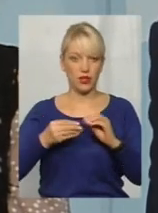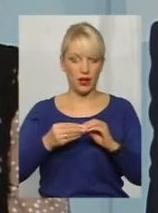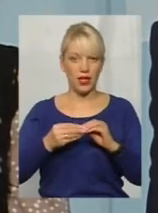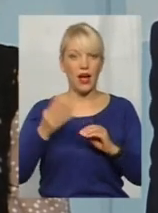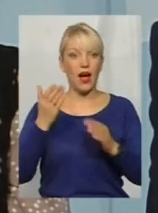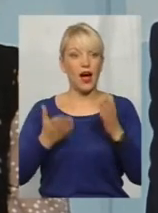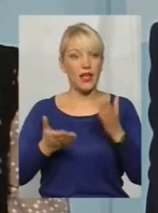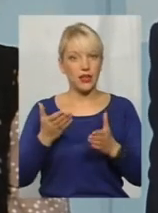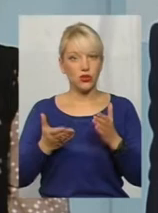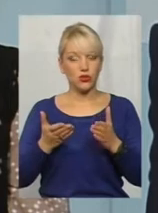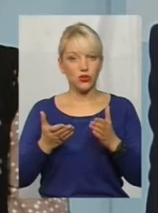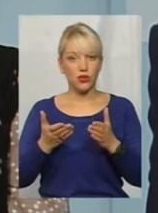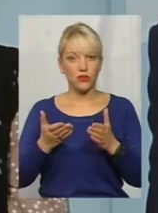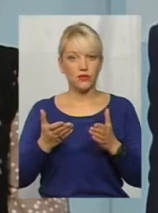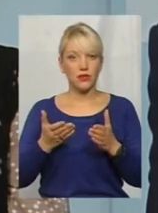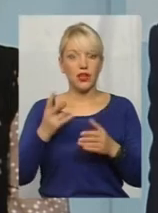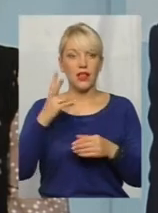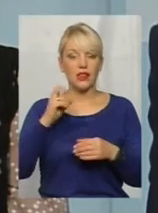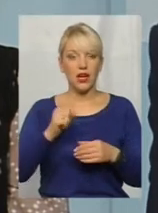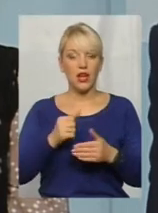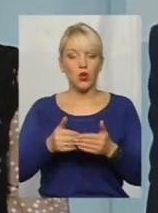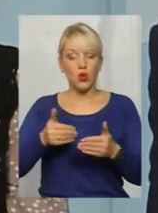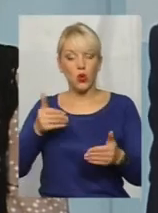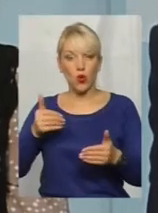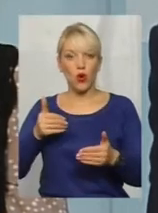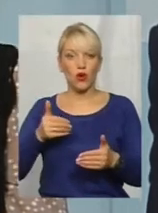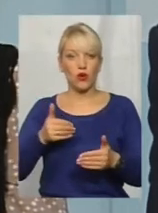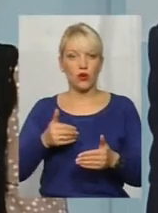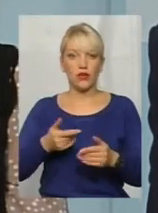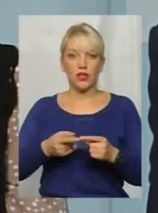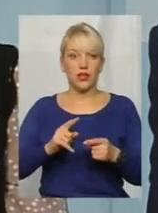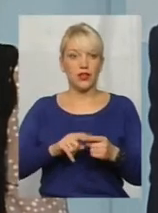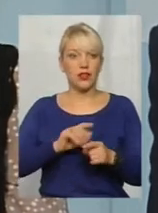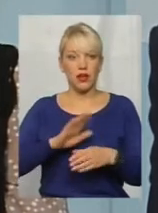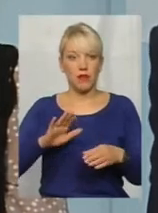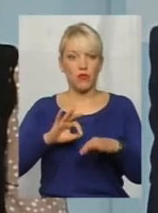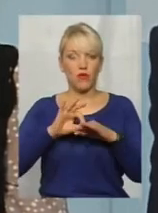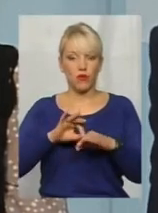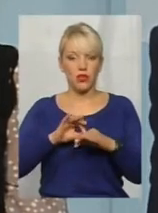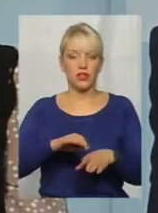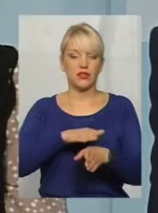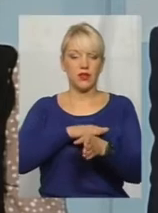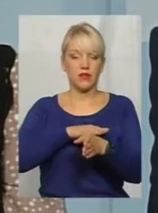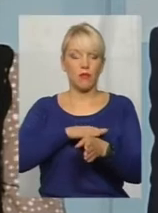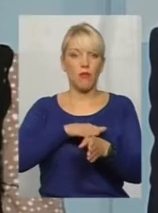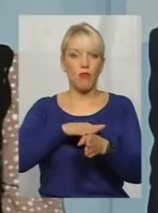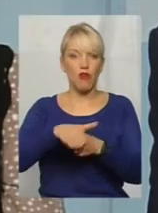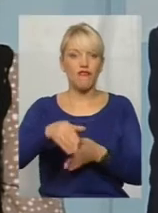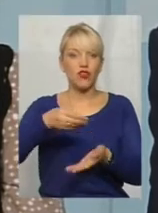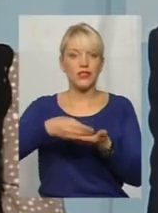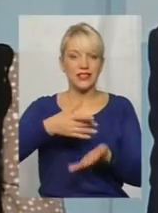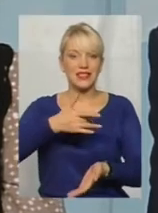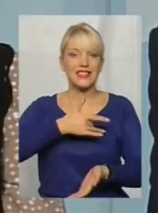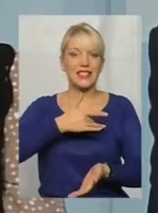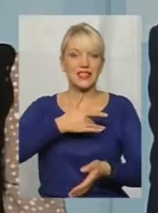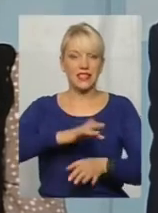Якщо на госпітальному етапі не проводилась повноцінна серцево-легенева реанімація, то фактично шансів немає